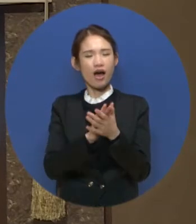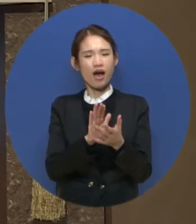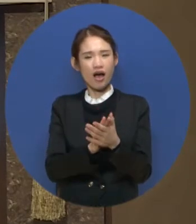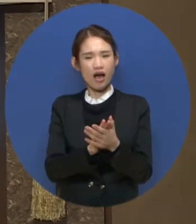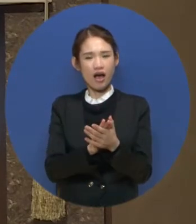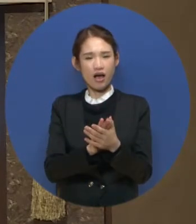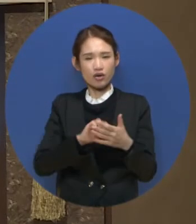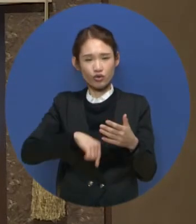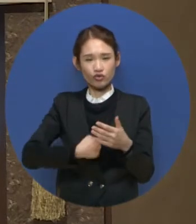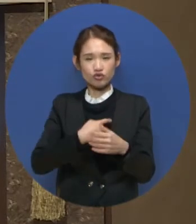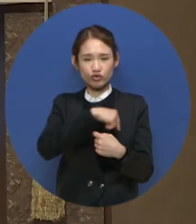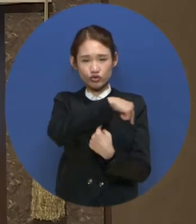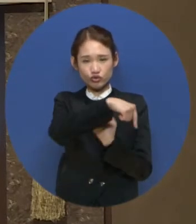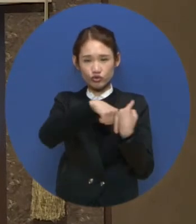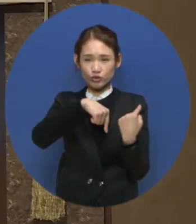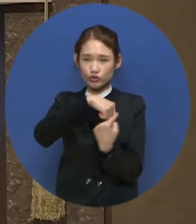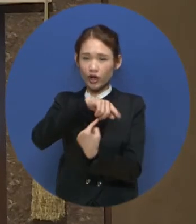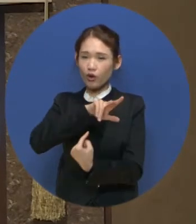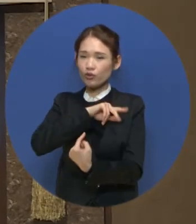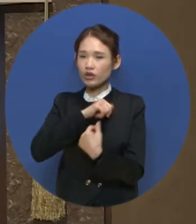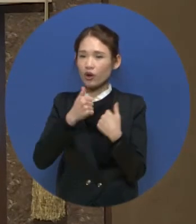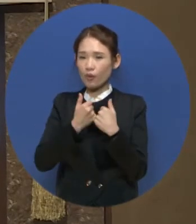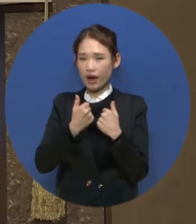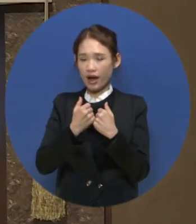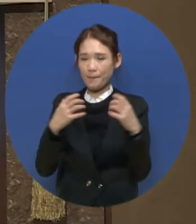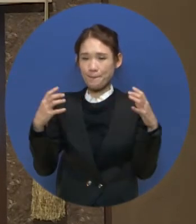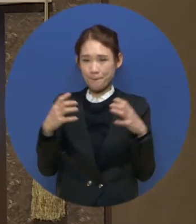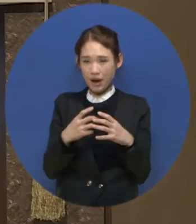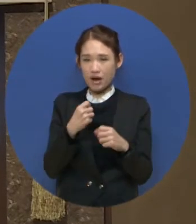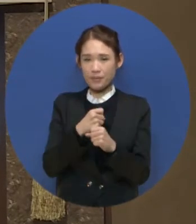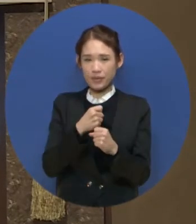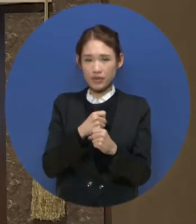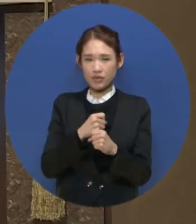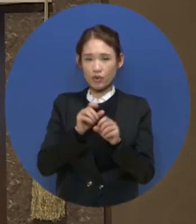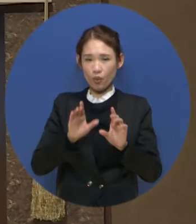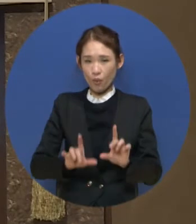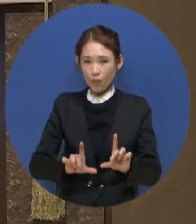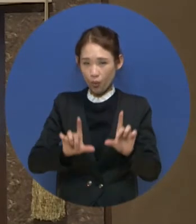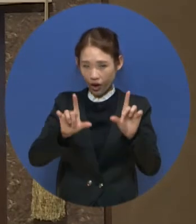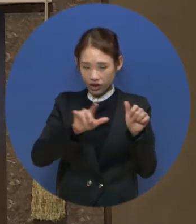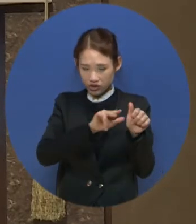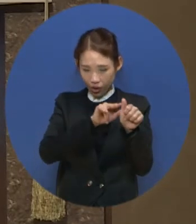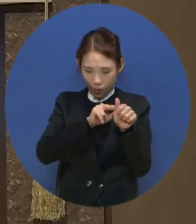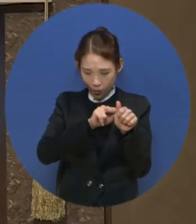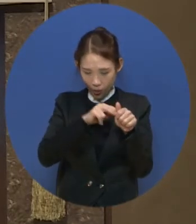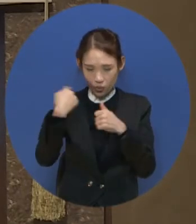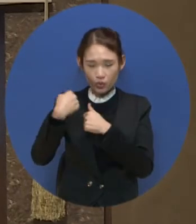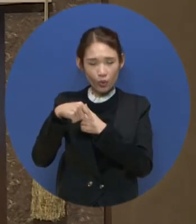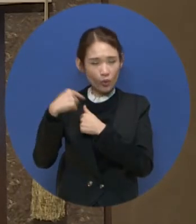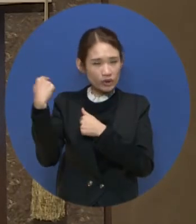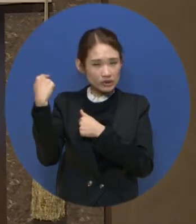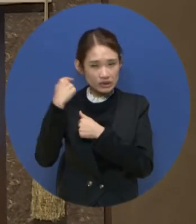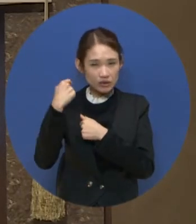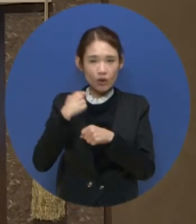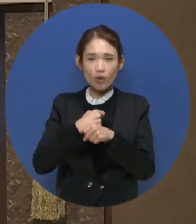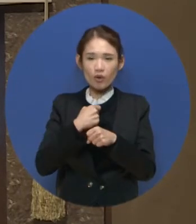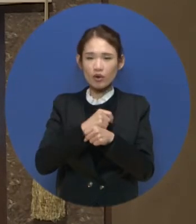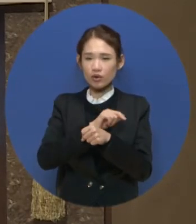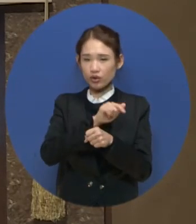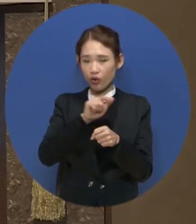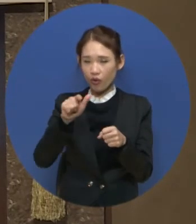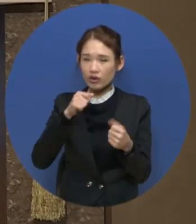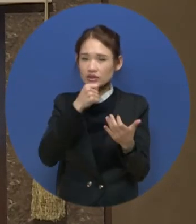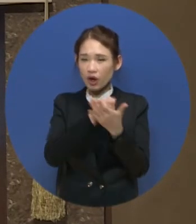운영위원회를 설정을 해가지고 우리 올해는 어떤 정보화 교육을 듣자 뭐 이런 것들 정해가지고